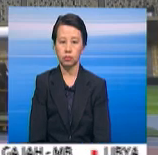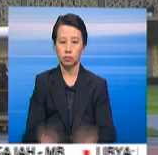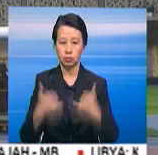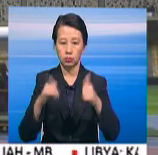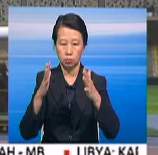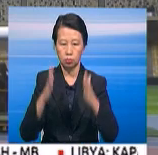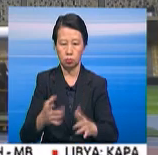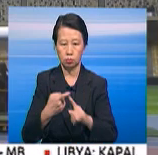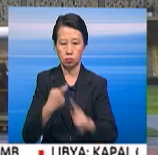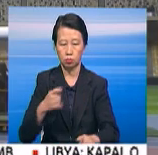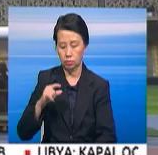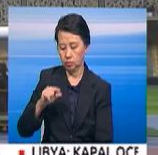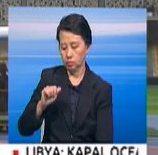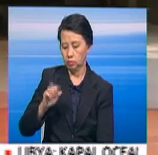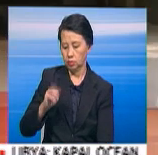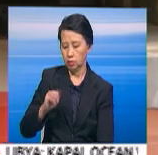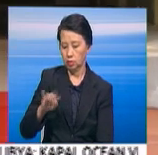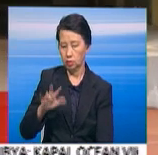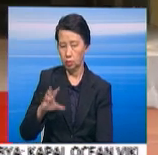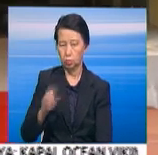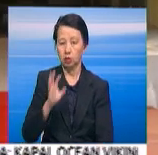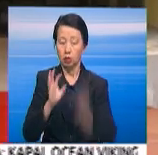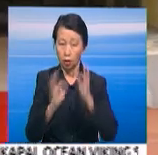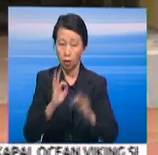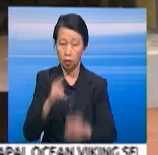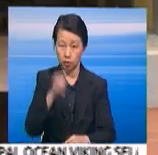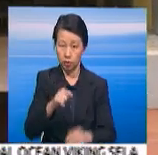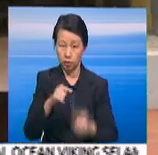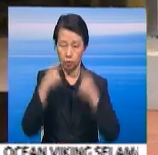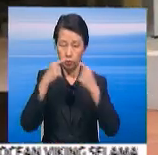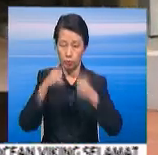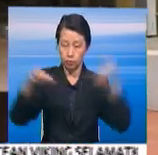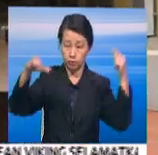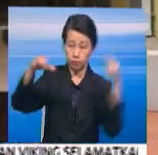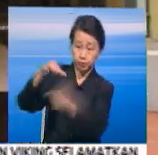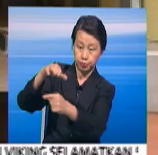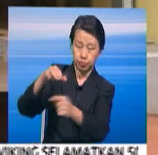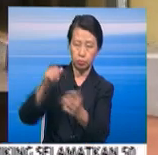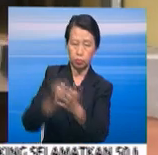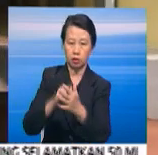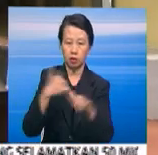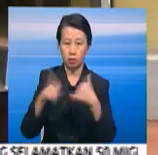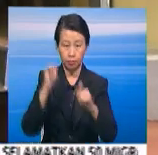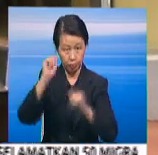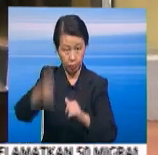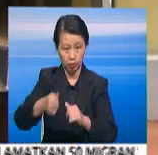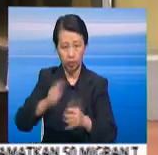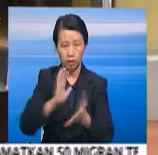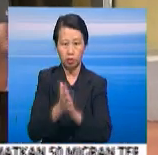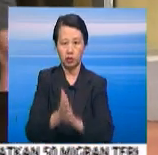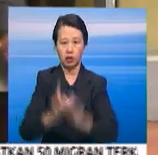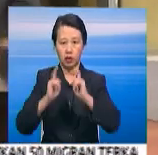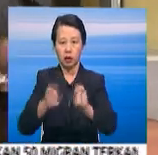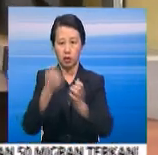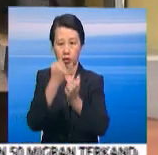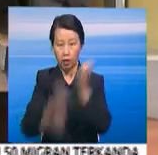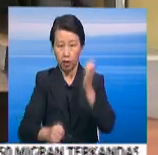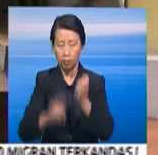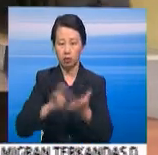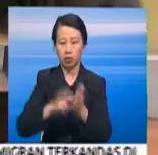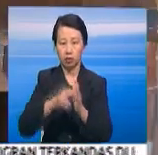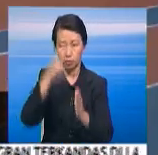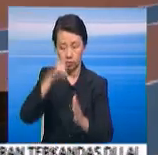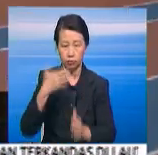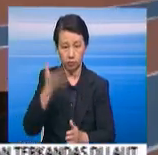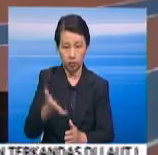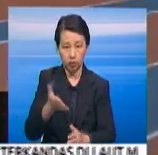Pemain kelahiran Gambia itu turut menyatakan jika dia berjaya menyumbang gol dalam aksi itu, ia akan menjadi hadiah hari lahir yang bermakna